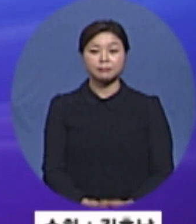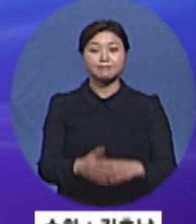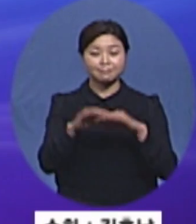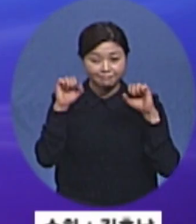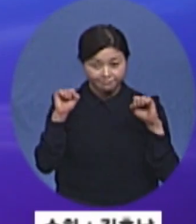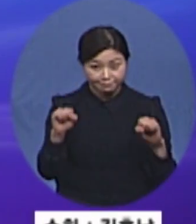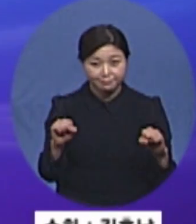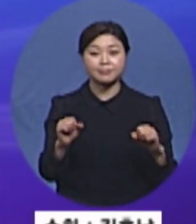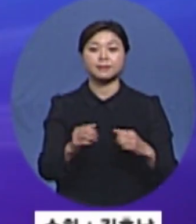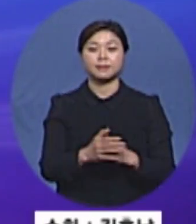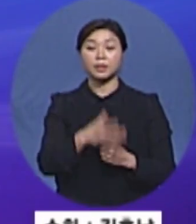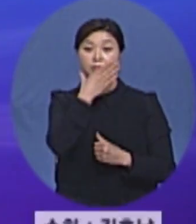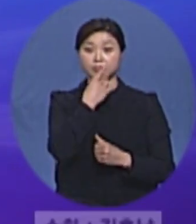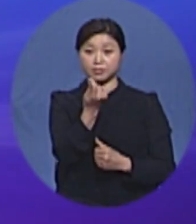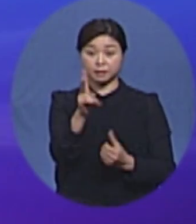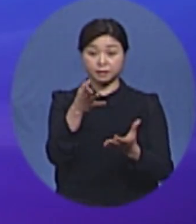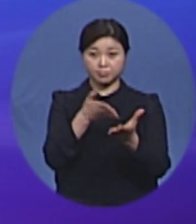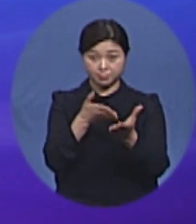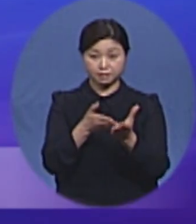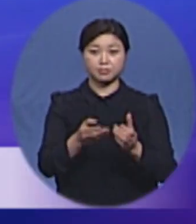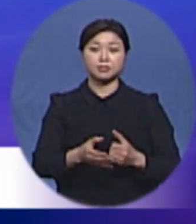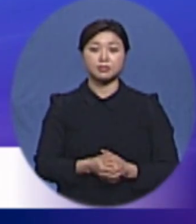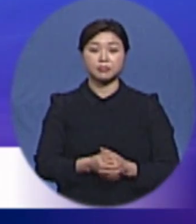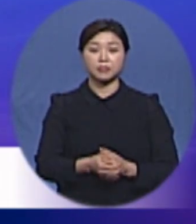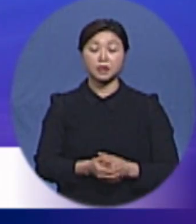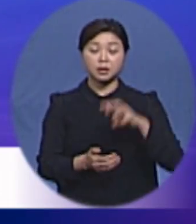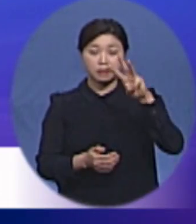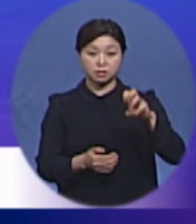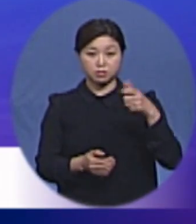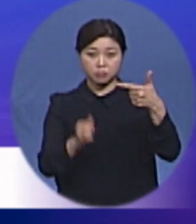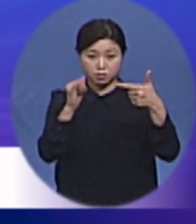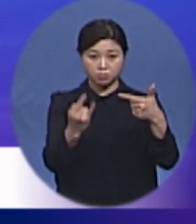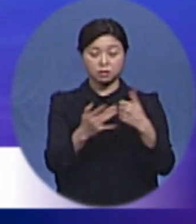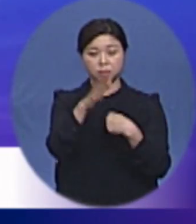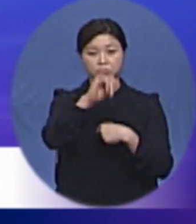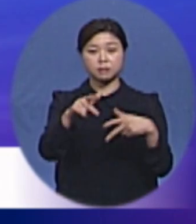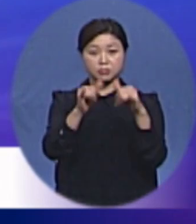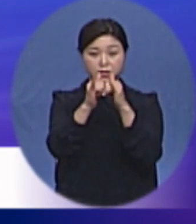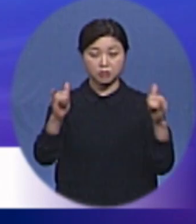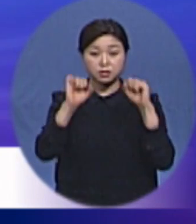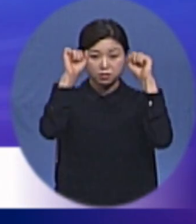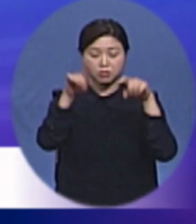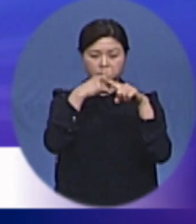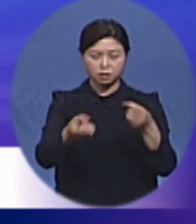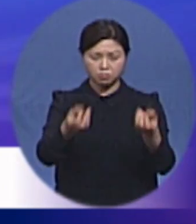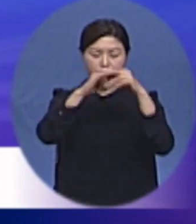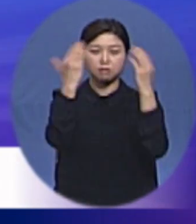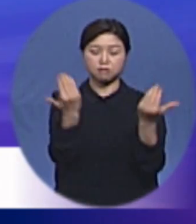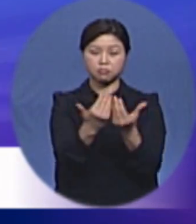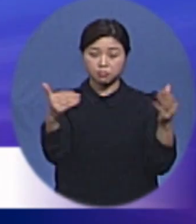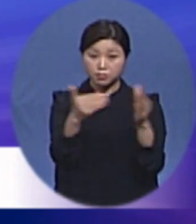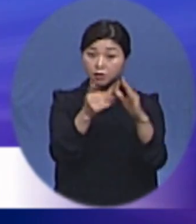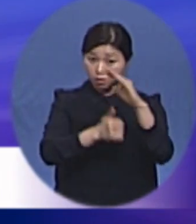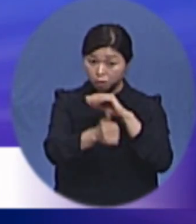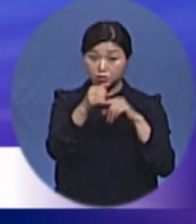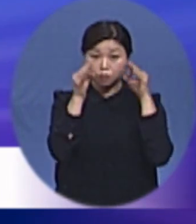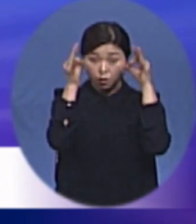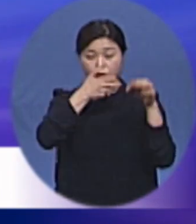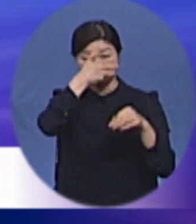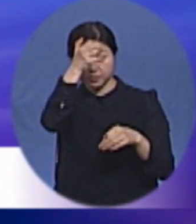시청자 여러분 안녕하십니까? 국제TV 뉴스입니다. 제36회 전국장애인체육대회가 모두 끝났습니다. 선수들의 노력과